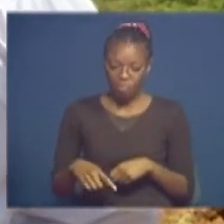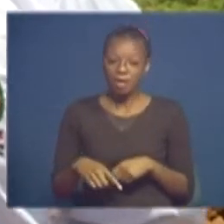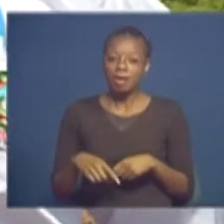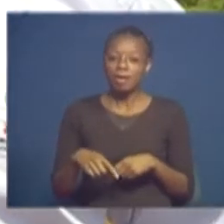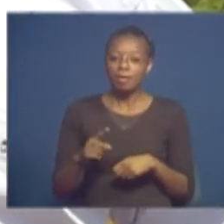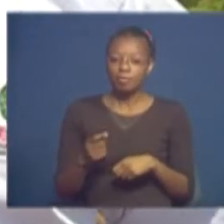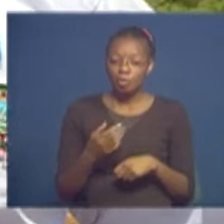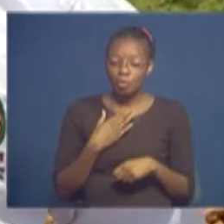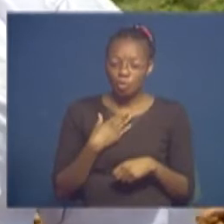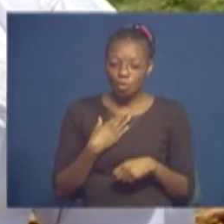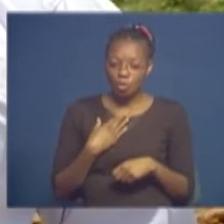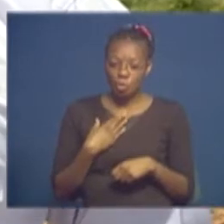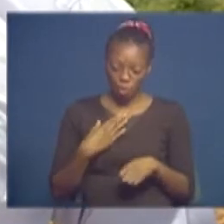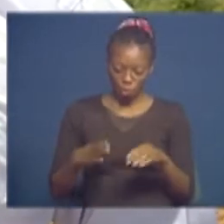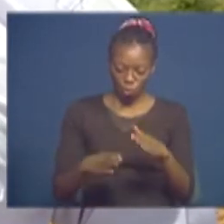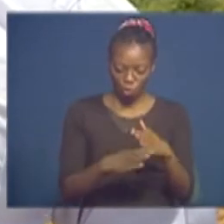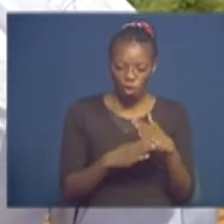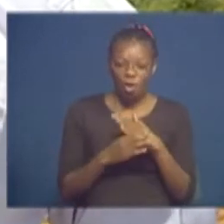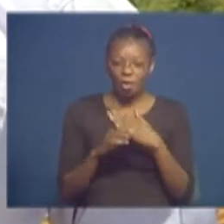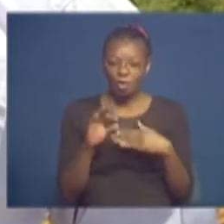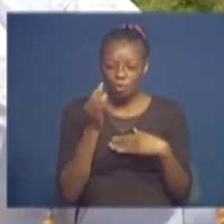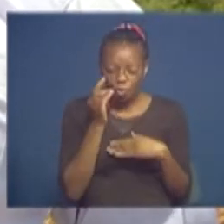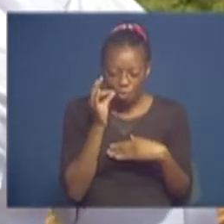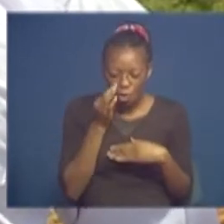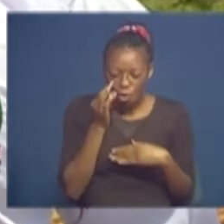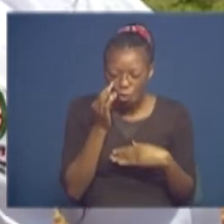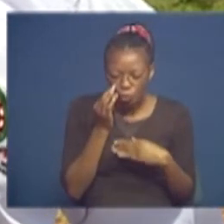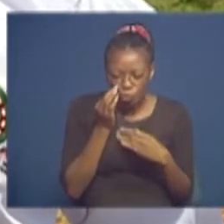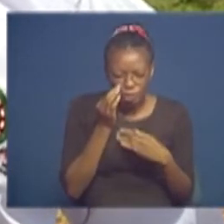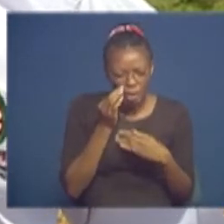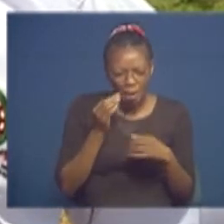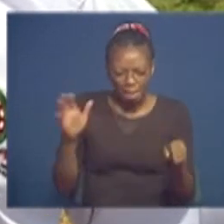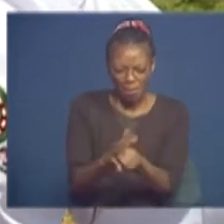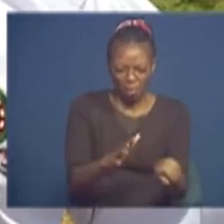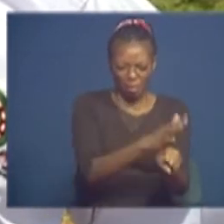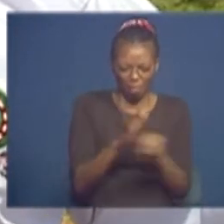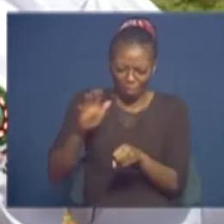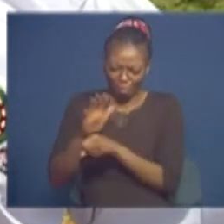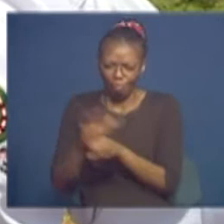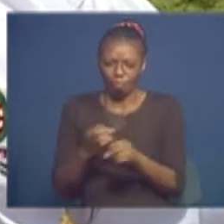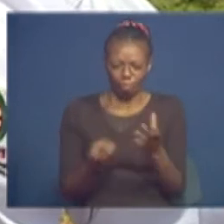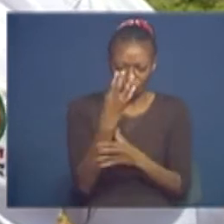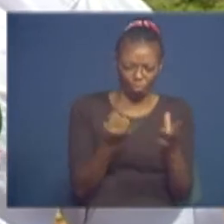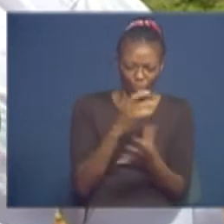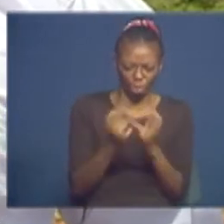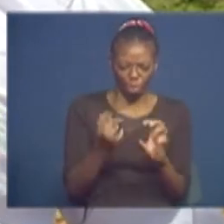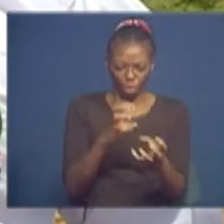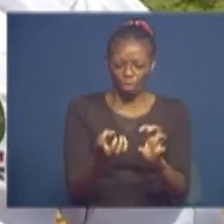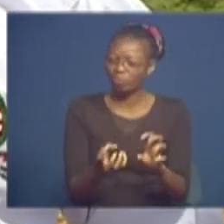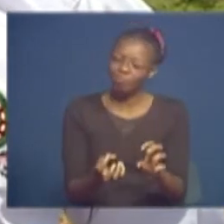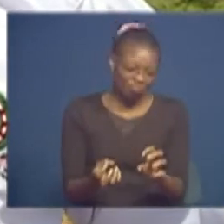fruits, tunataka control fruits kwa hii mmea, so tunakubalisha 4 to 5